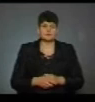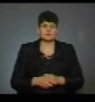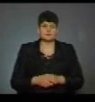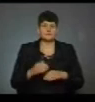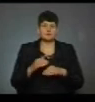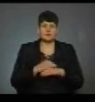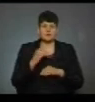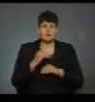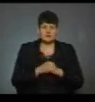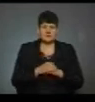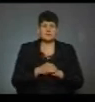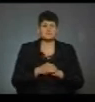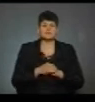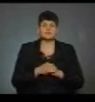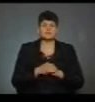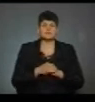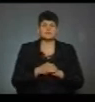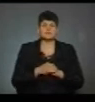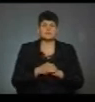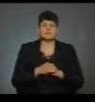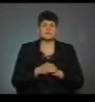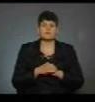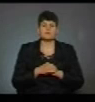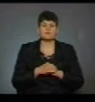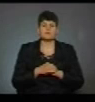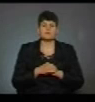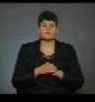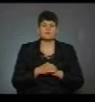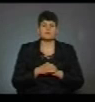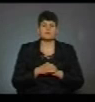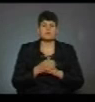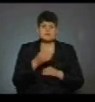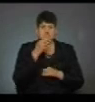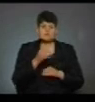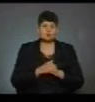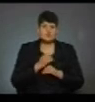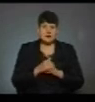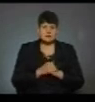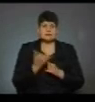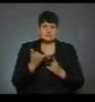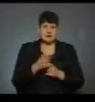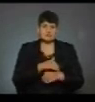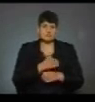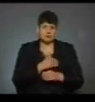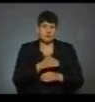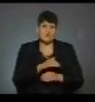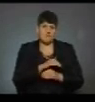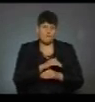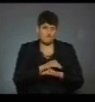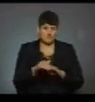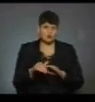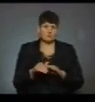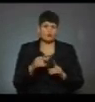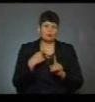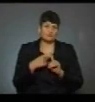Добрий вечір. Я на зв'язку, так? Так, так, ви на зв'язку. Будь ласка, кажіть. Так, скажіть, будь ласка, зараз температура така на вулиці,